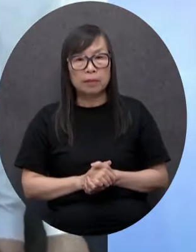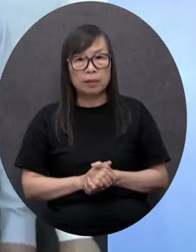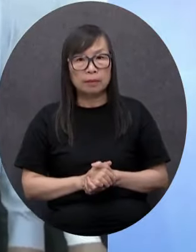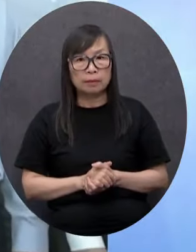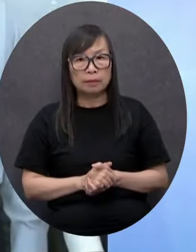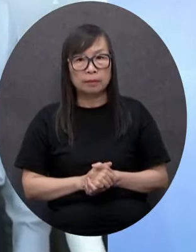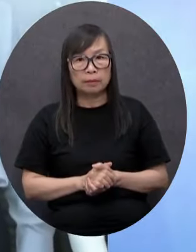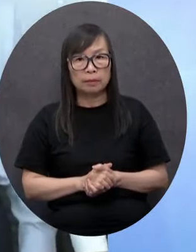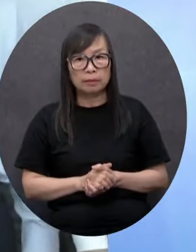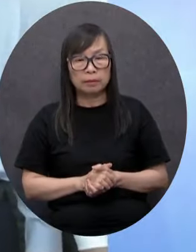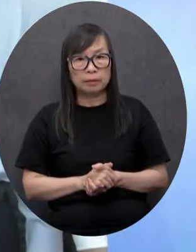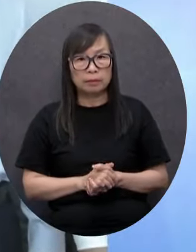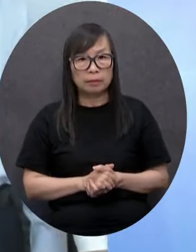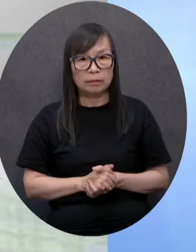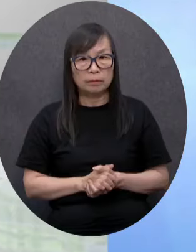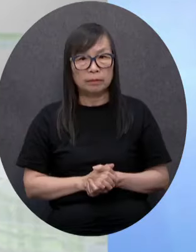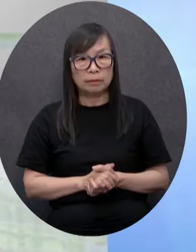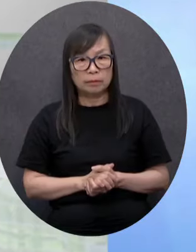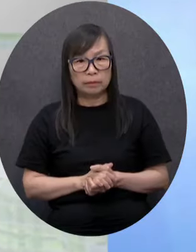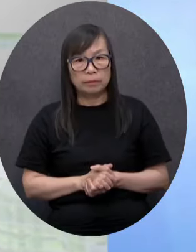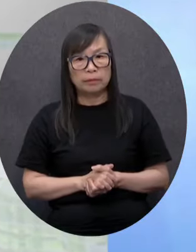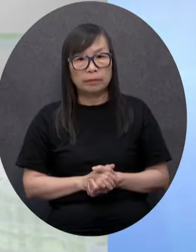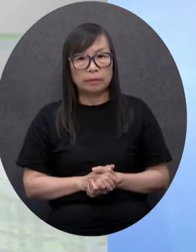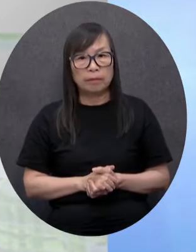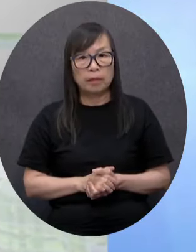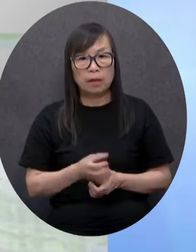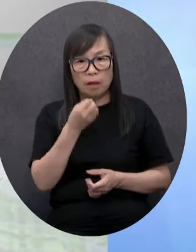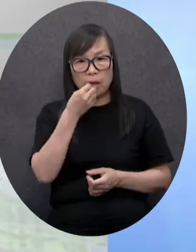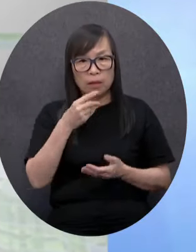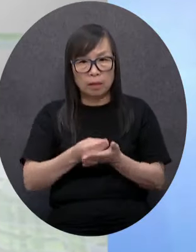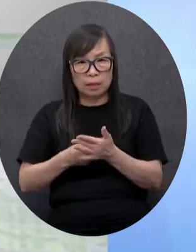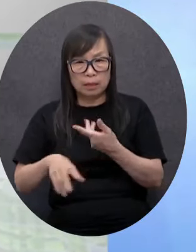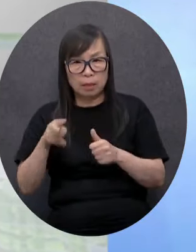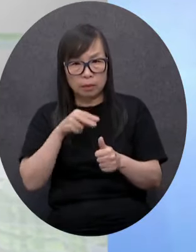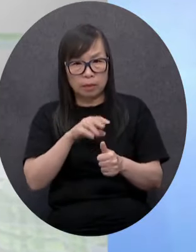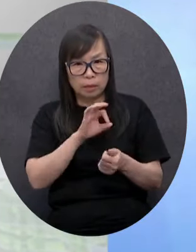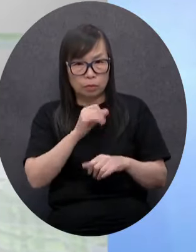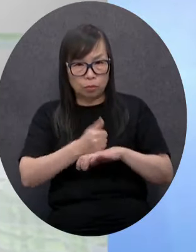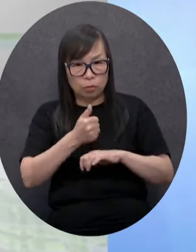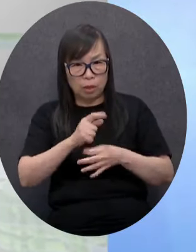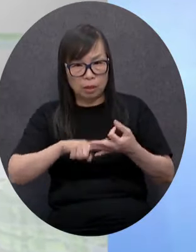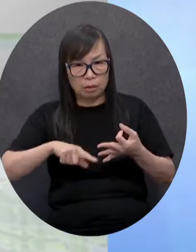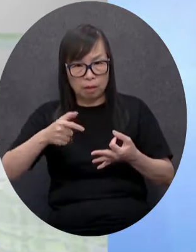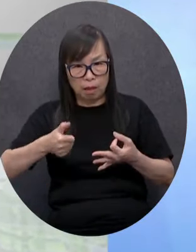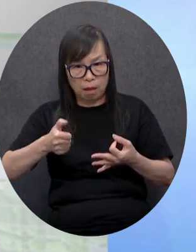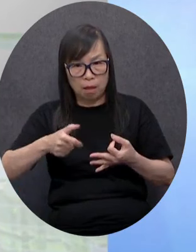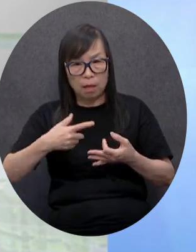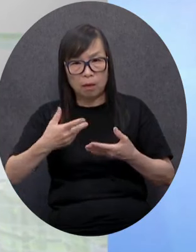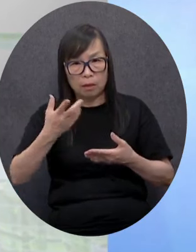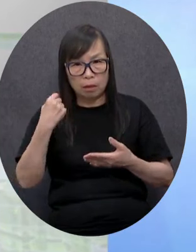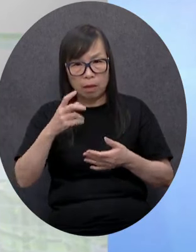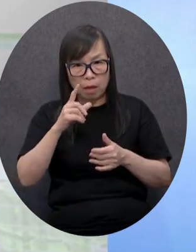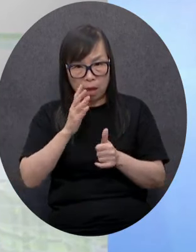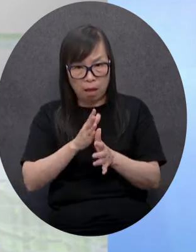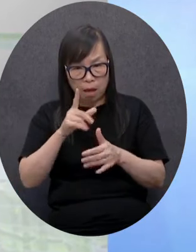记者黄斌南报道。 香港零售管理协会主席谢优安仪说，近日游客和本